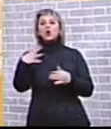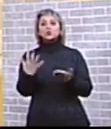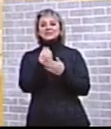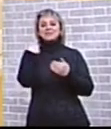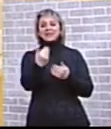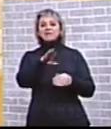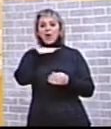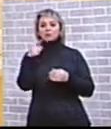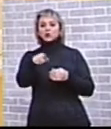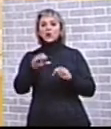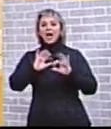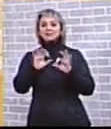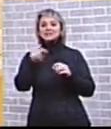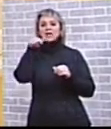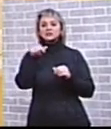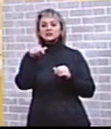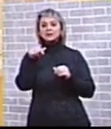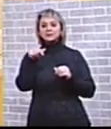успехи, они во многом объясняются